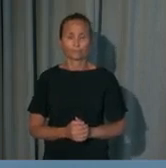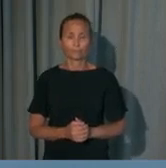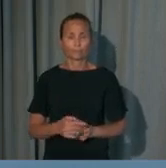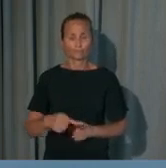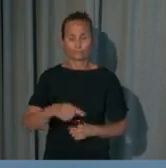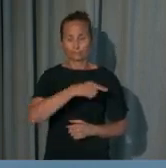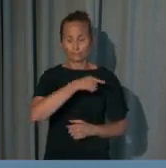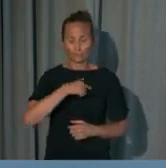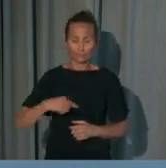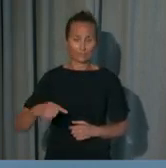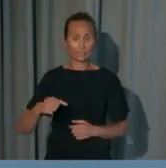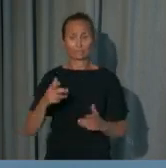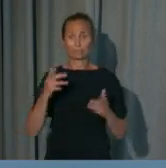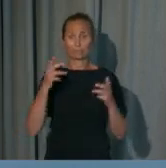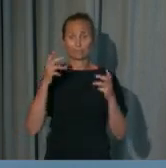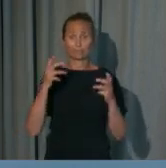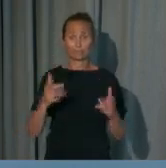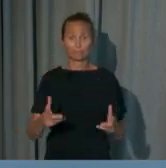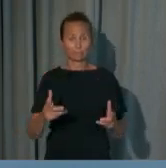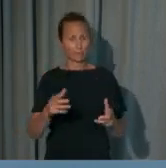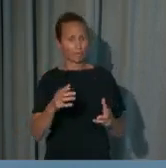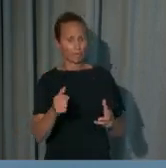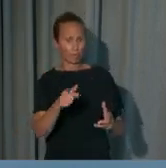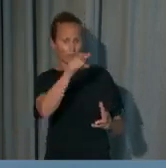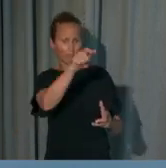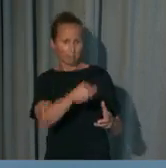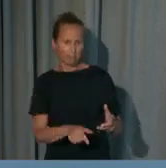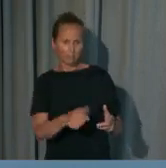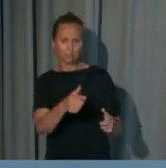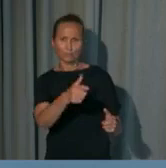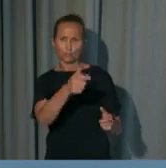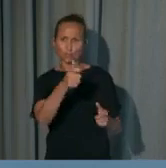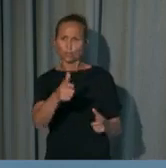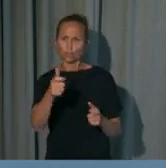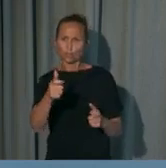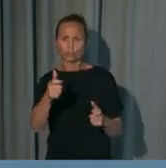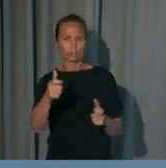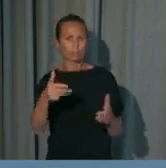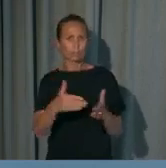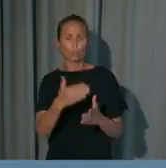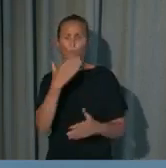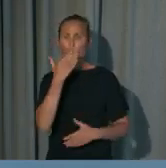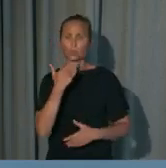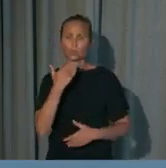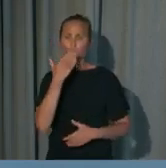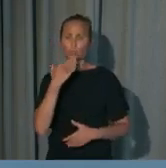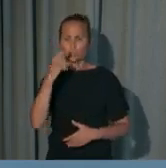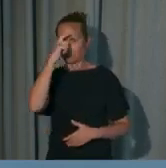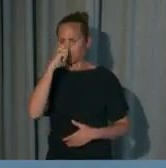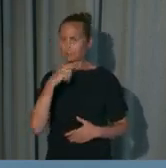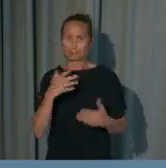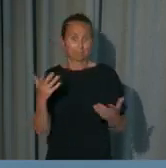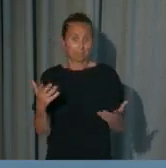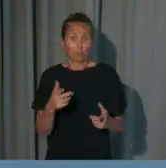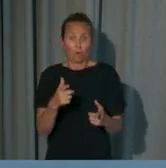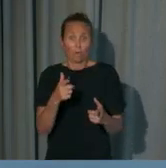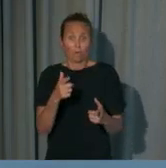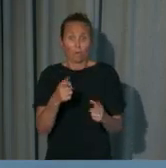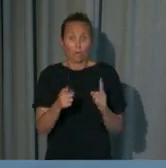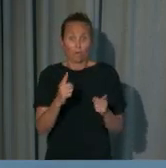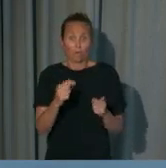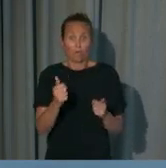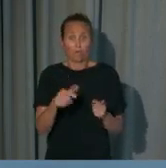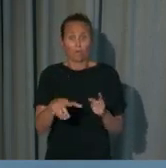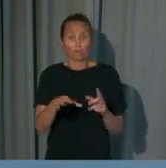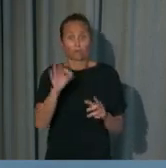Vi vet ikke hva som drev gjerningsmannen til å skyte mot uskyldige mennesker. Hvorfor han valgte seg